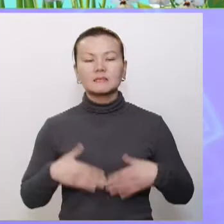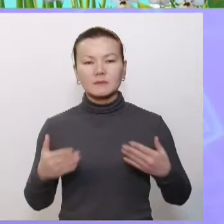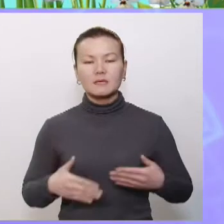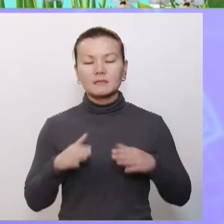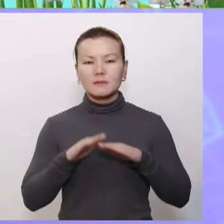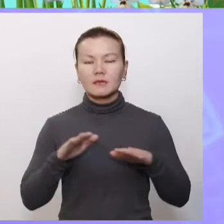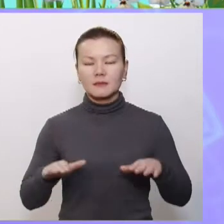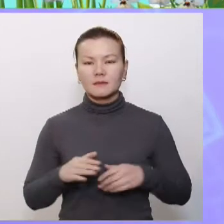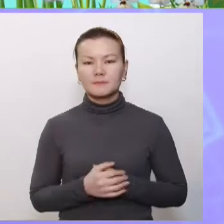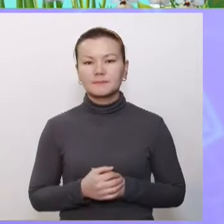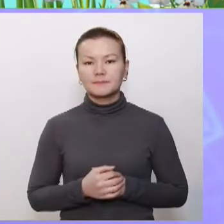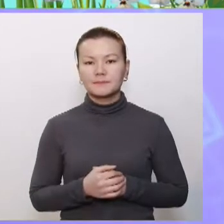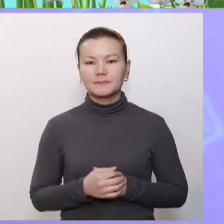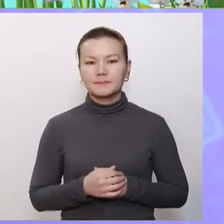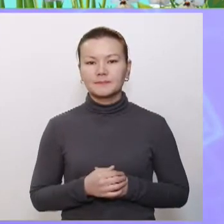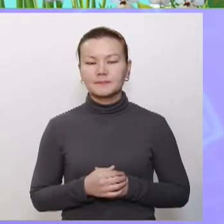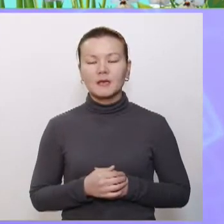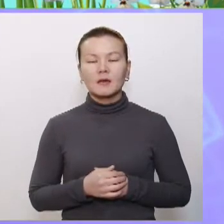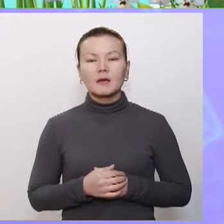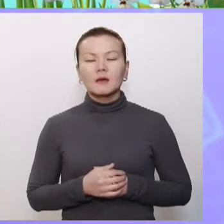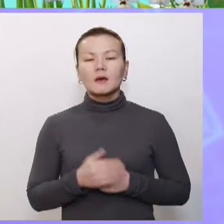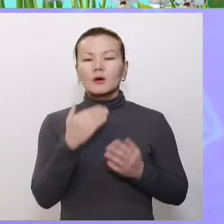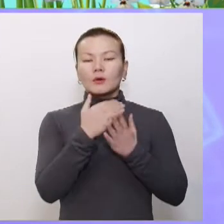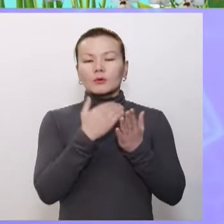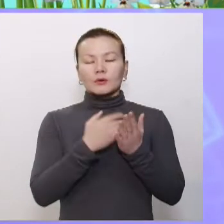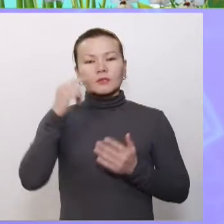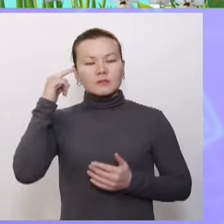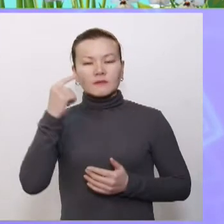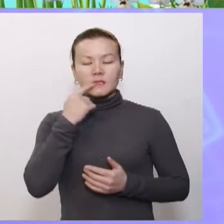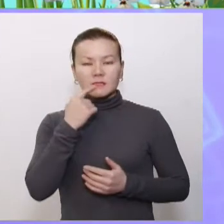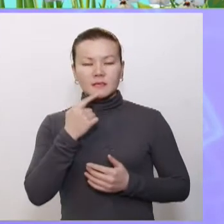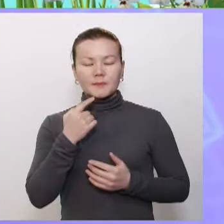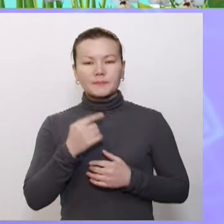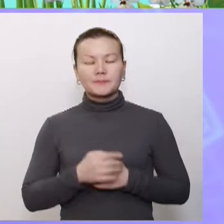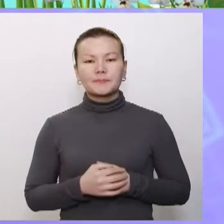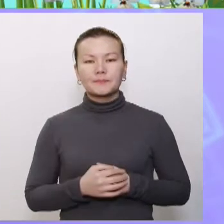Саламатсыңарбы, балдар? Кыргыз тили сабагы башталды.